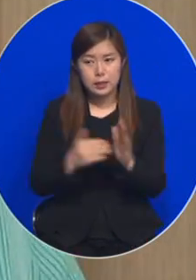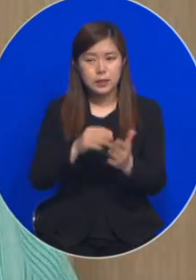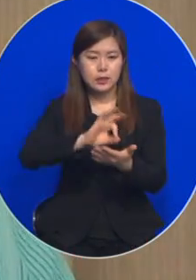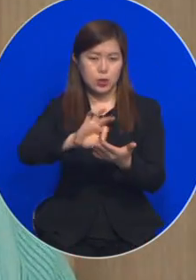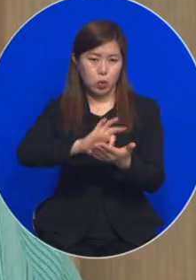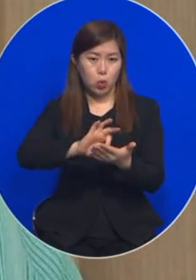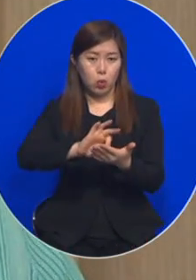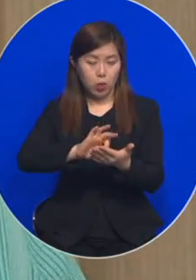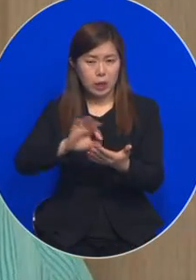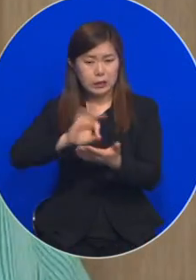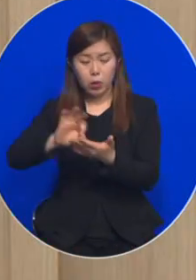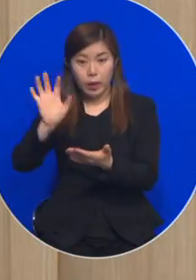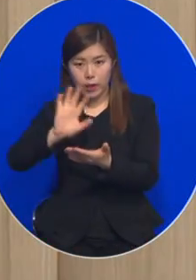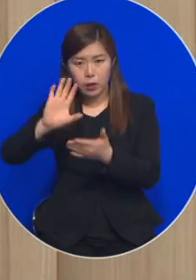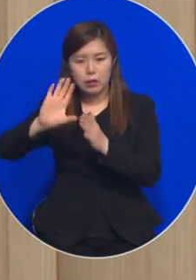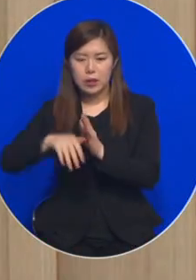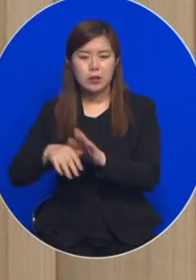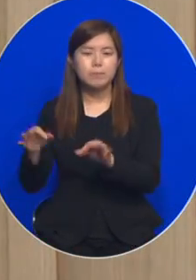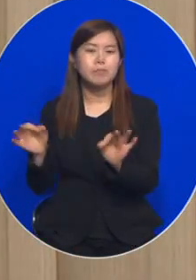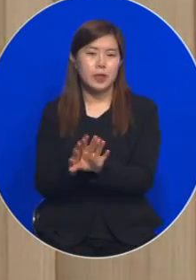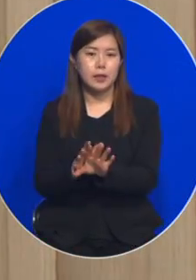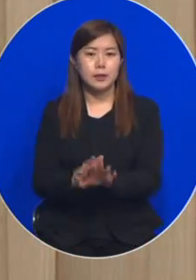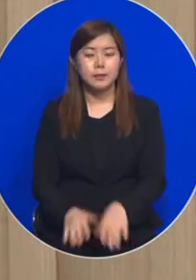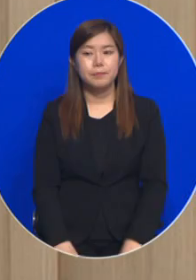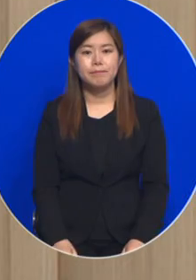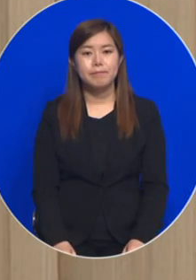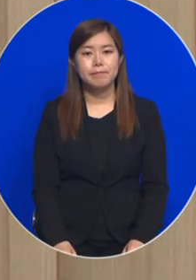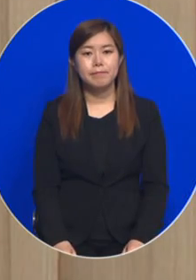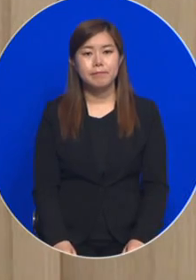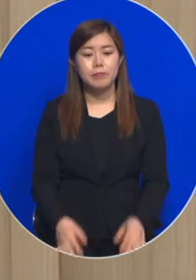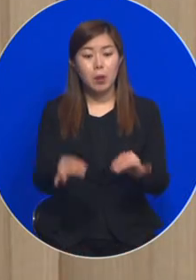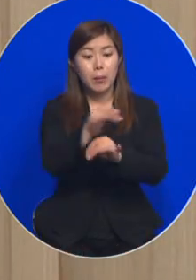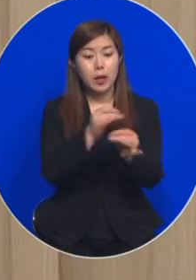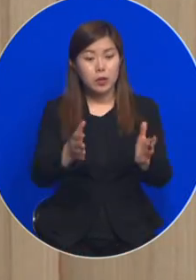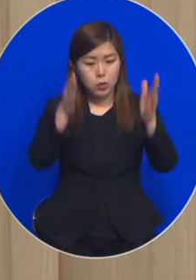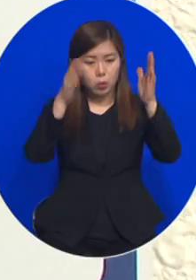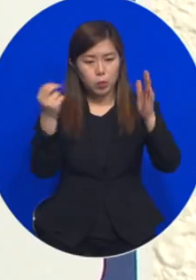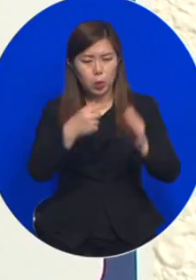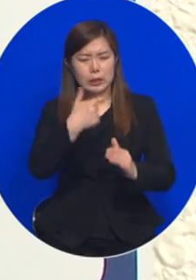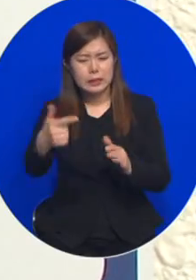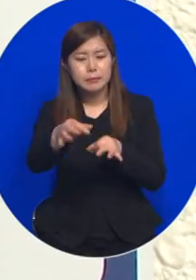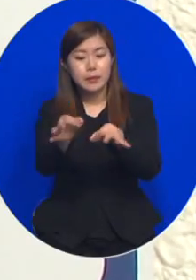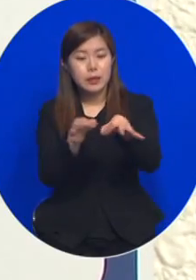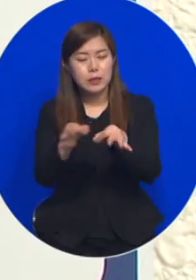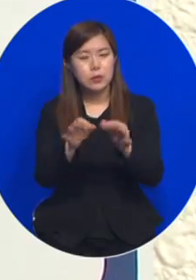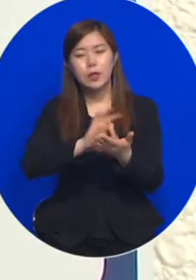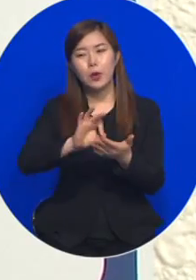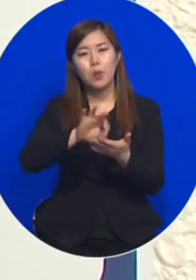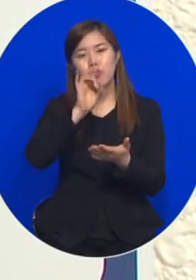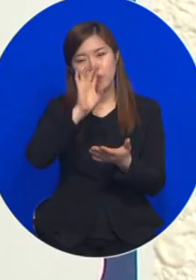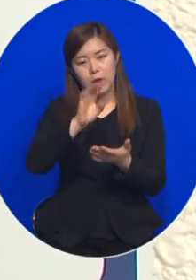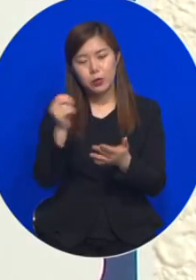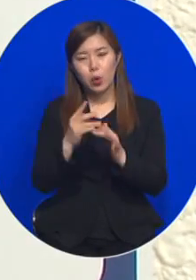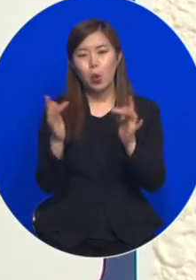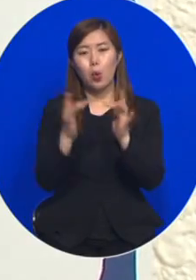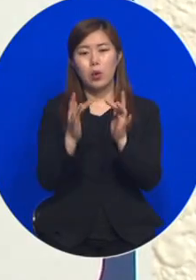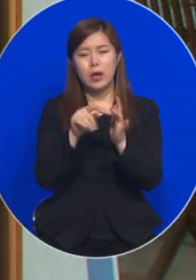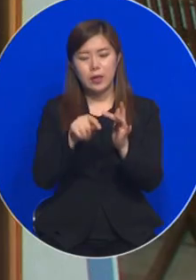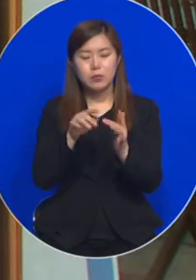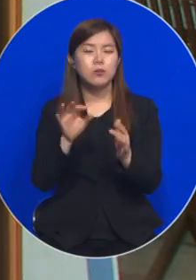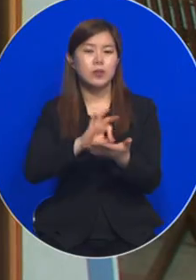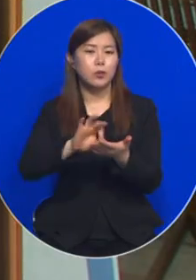사용하지 못하면 수면 합니다 백화점과 대형마트에서 지원금을 사용할 수 없고 온라인 거래도 불가능합니다